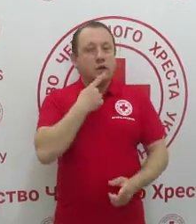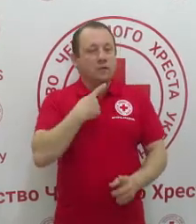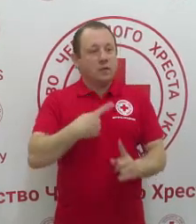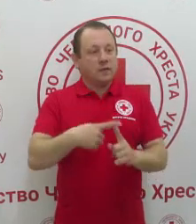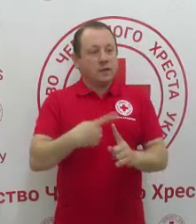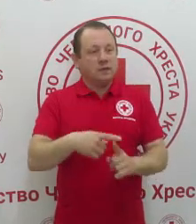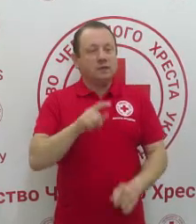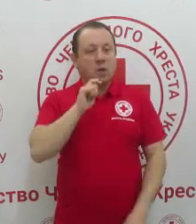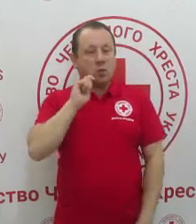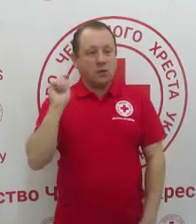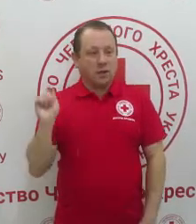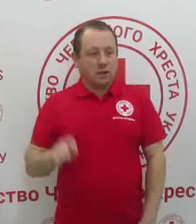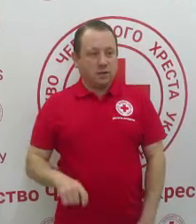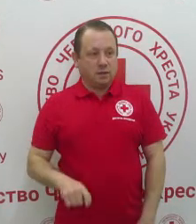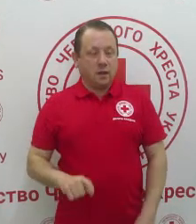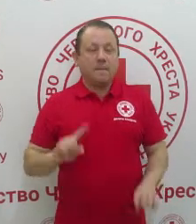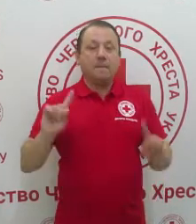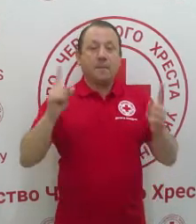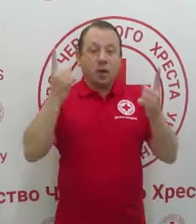України.